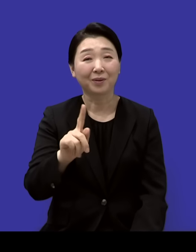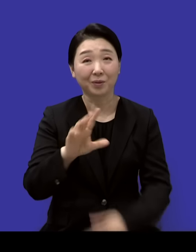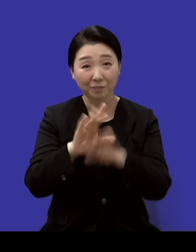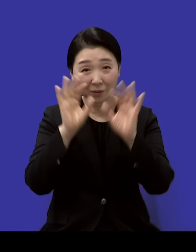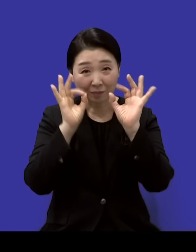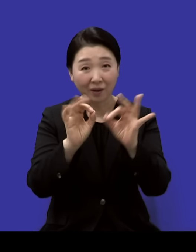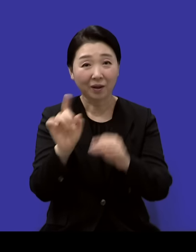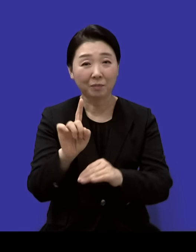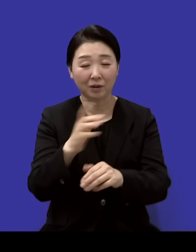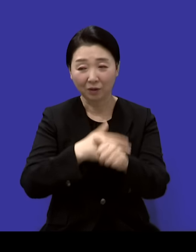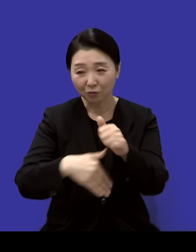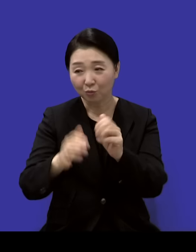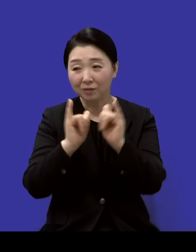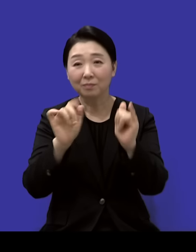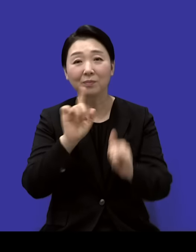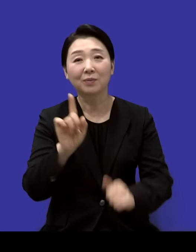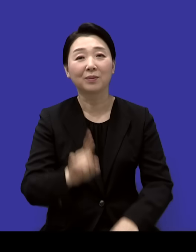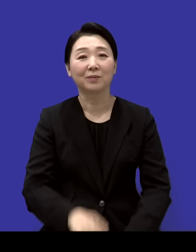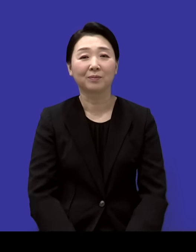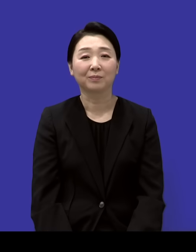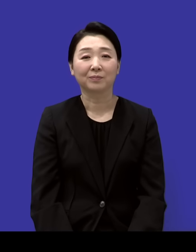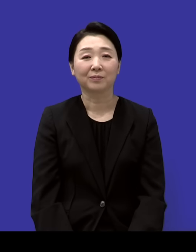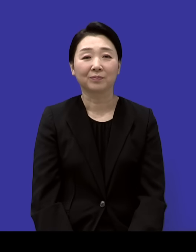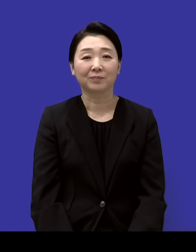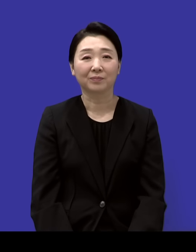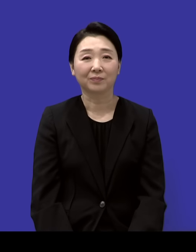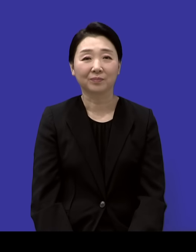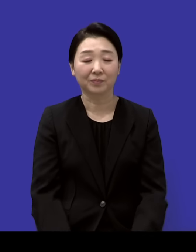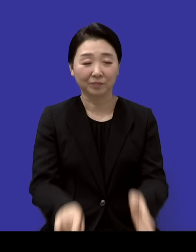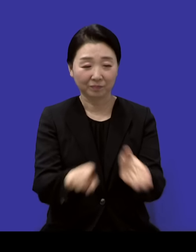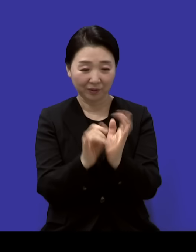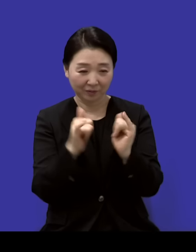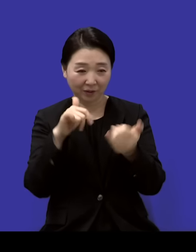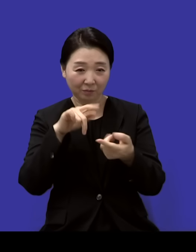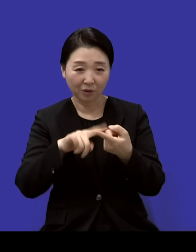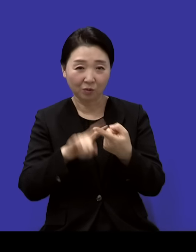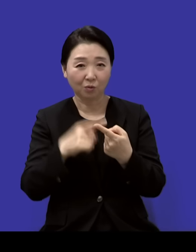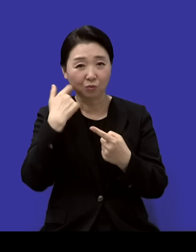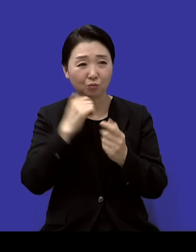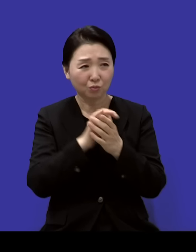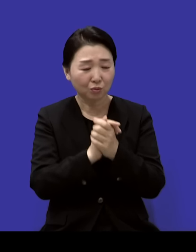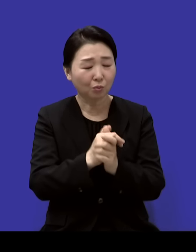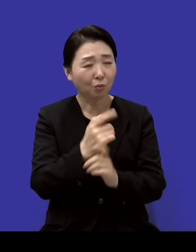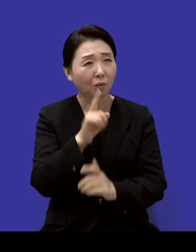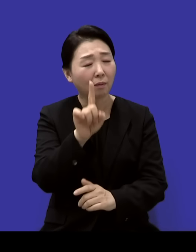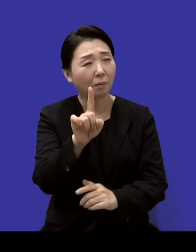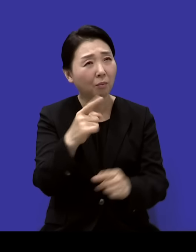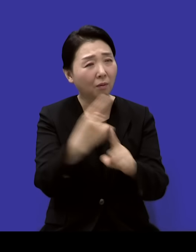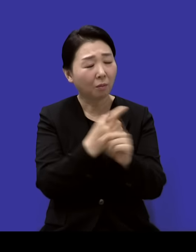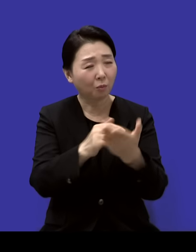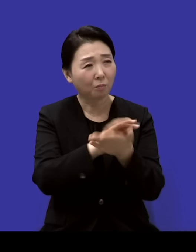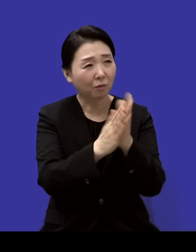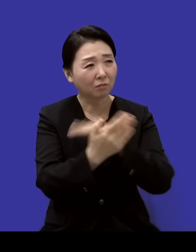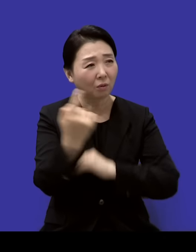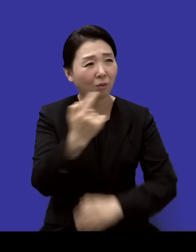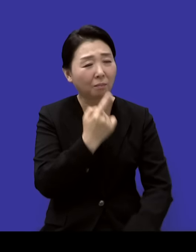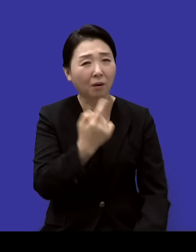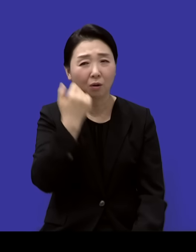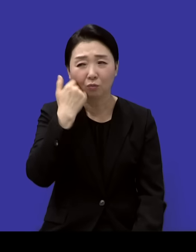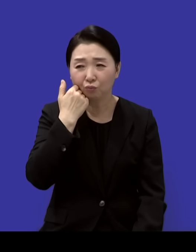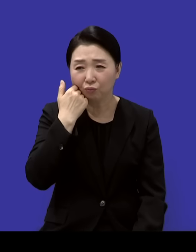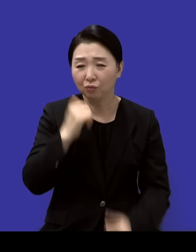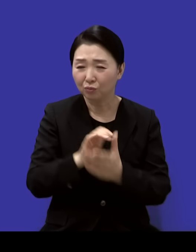보게 되면 저 주변에서도 어떤 이렇게 신앙인으로서 어떤 분은 저렇게 기도 한 번 해가지고 저렇게 변화가 생기고 어떤